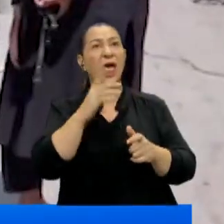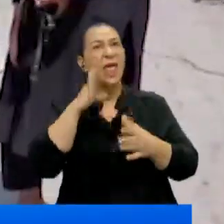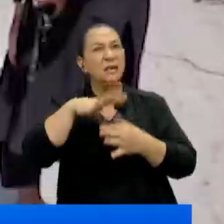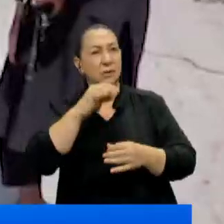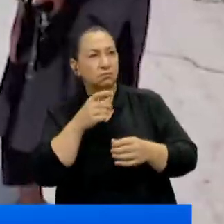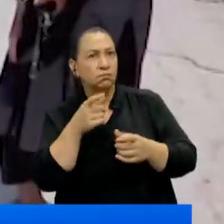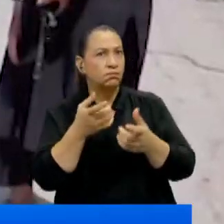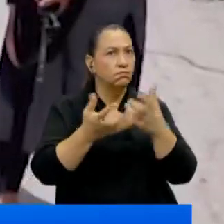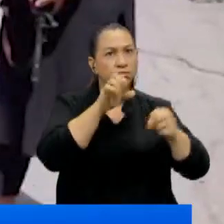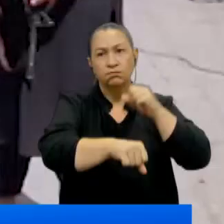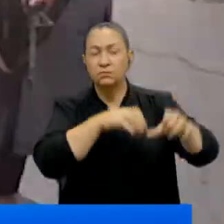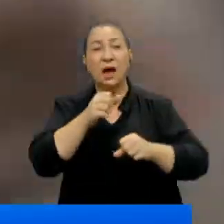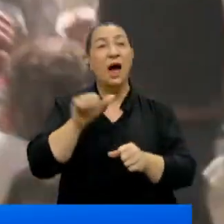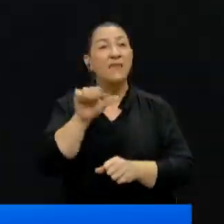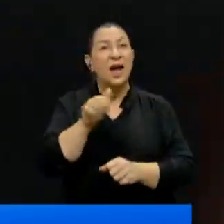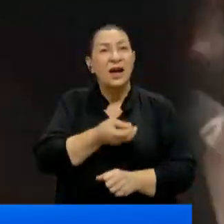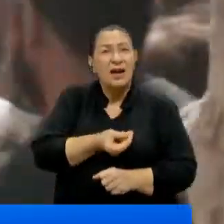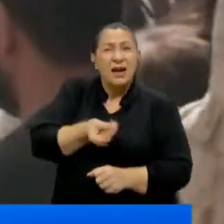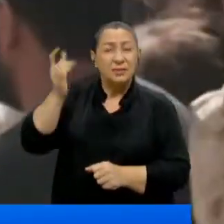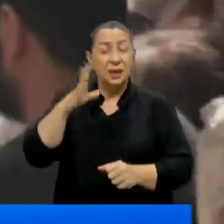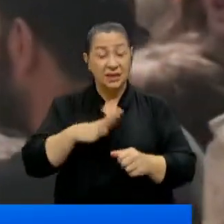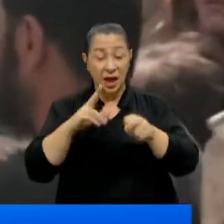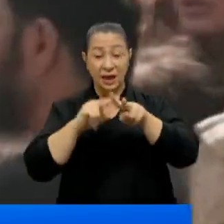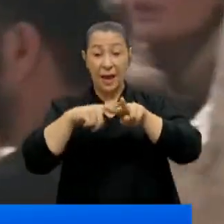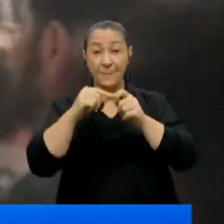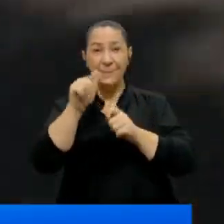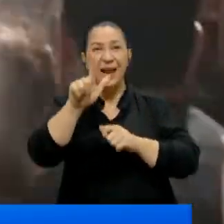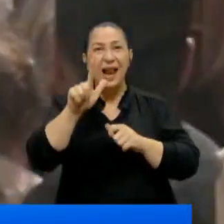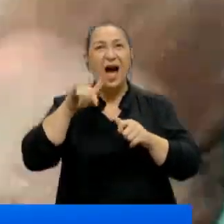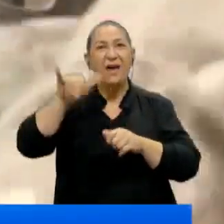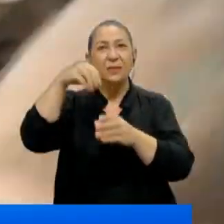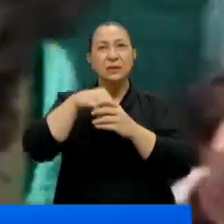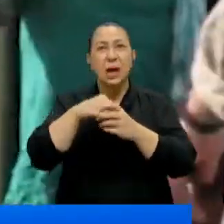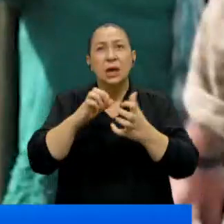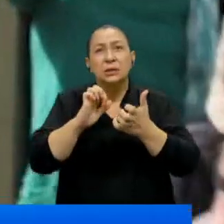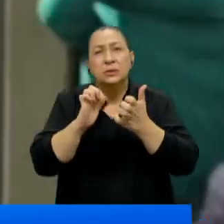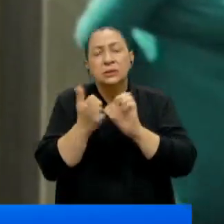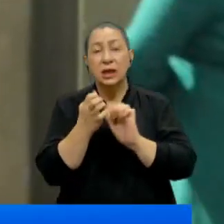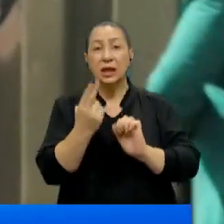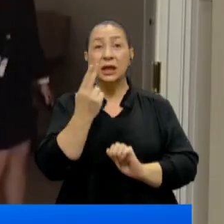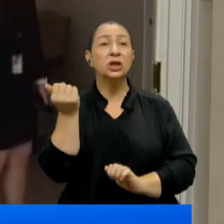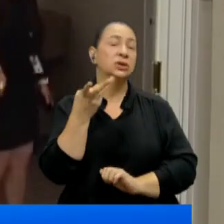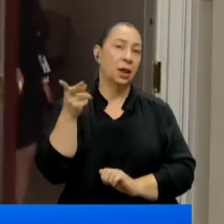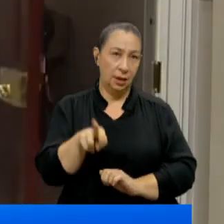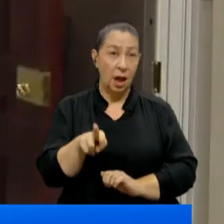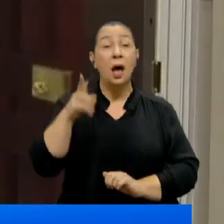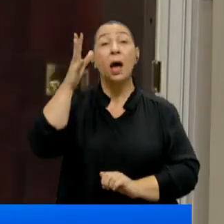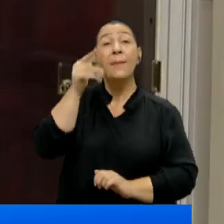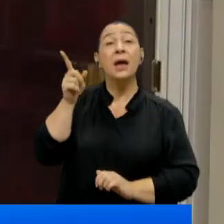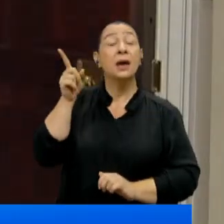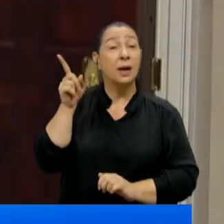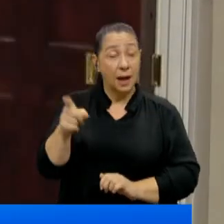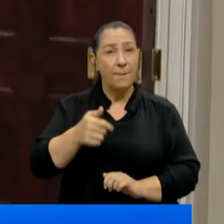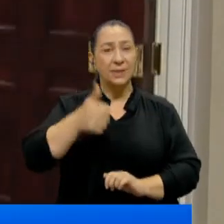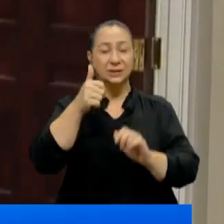başlattı. Afganistan'dan kaçmak isteyenler Kabil Havalimanı'nda izdihama neden oldu. 7 kişi hayatını kaybetti. Amerika Birleşik